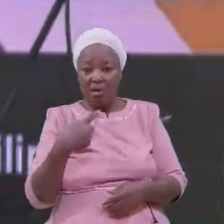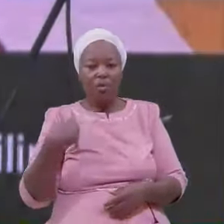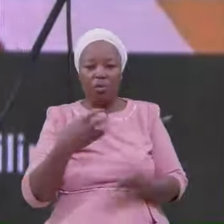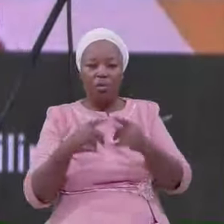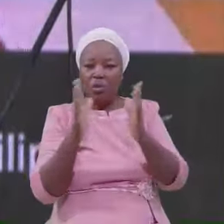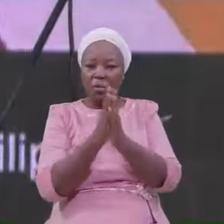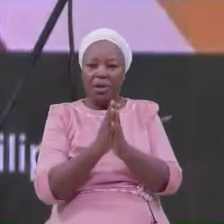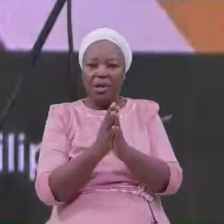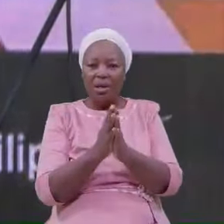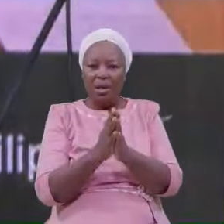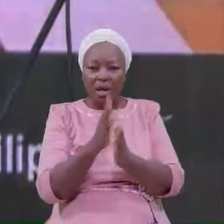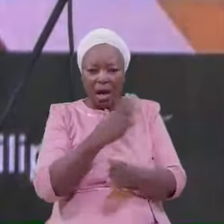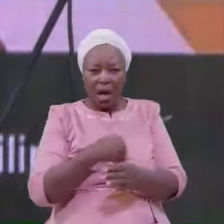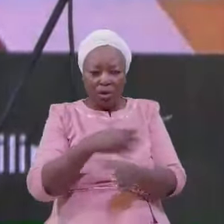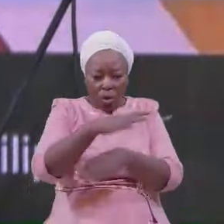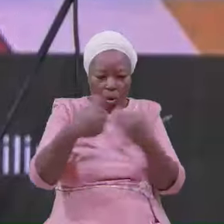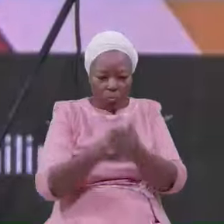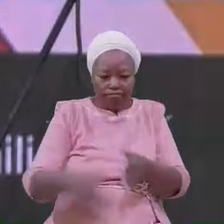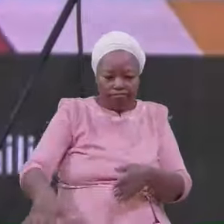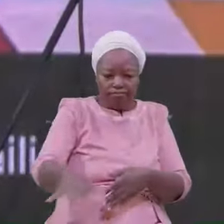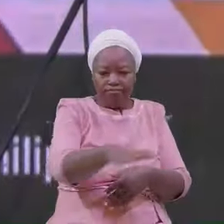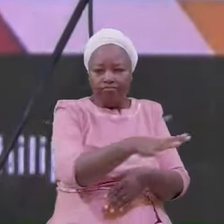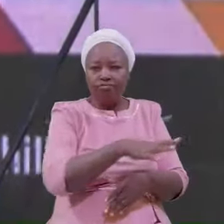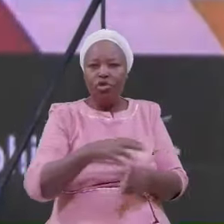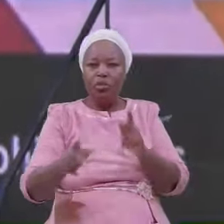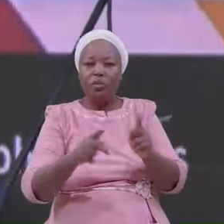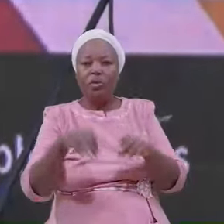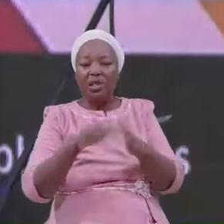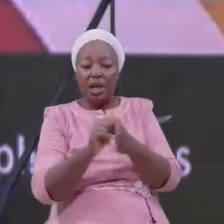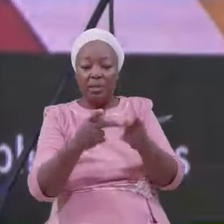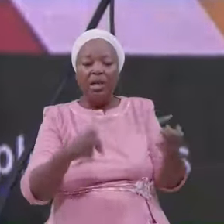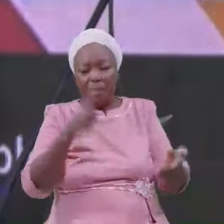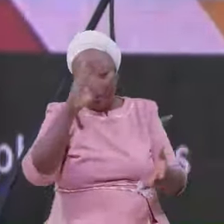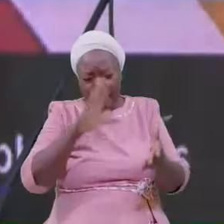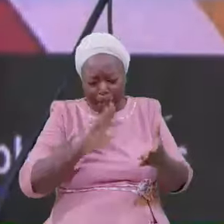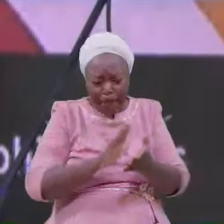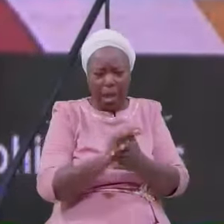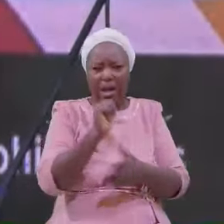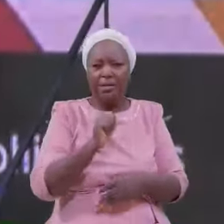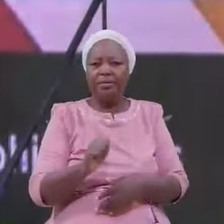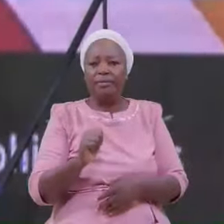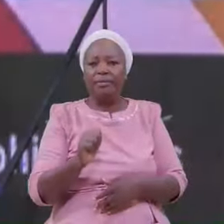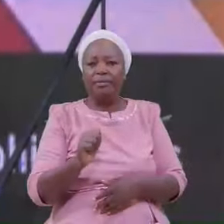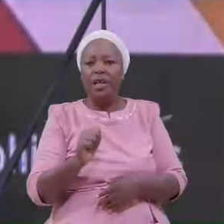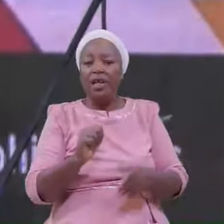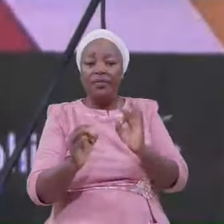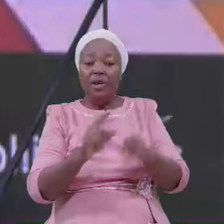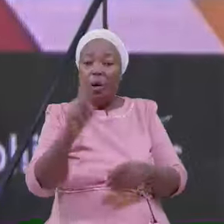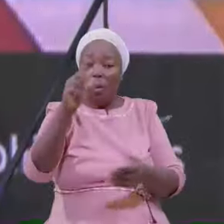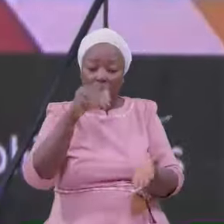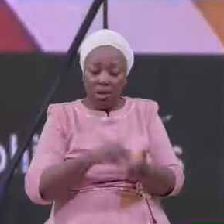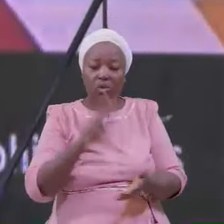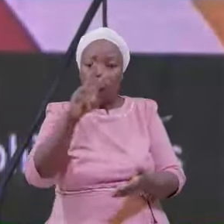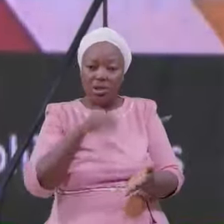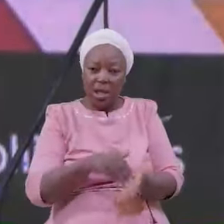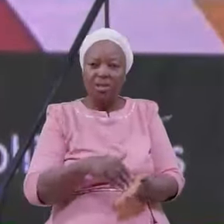And all those individuals believe. At ang lahat ng mga nagtitiwala sa Kanya. If you're 1,000, if you're 2,000, you need isang